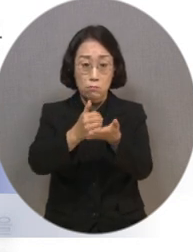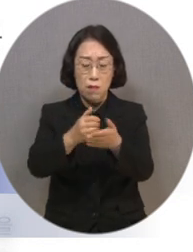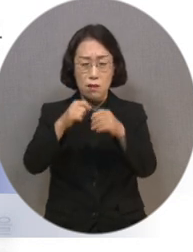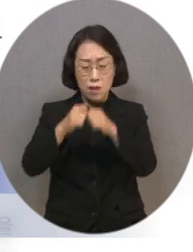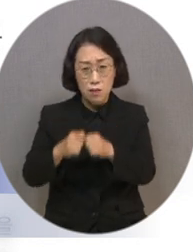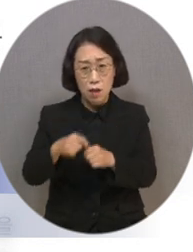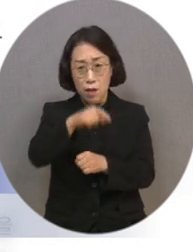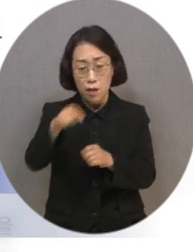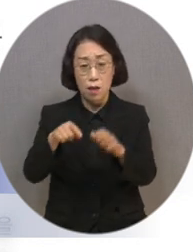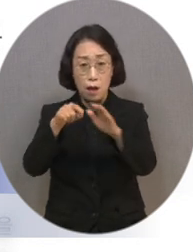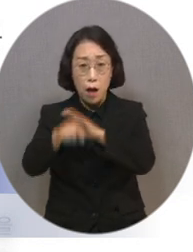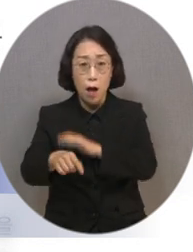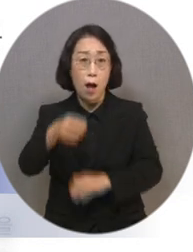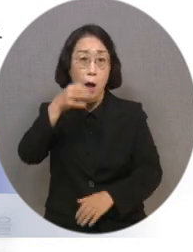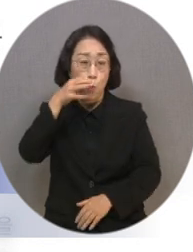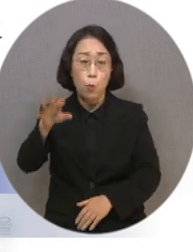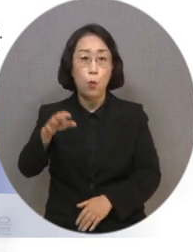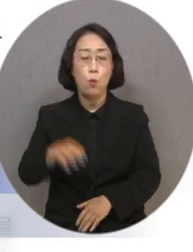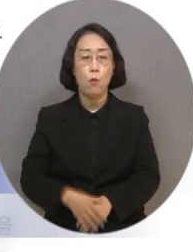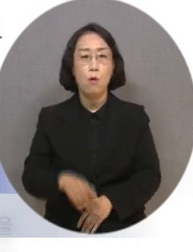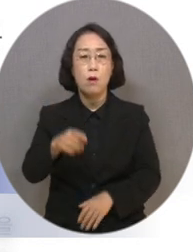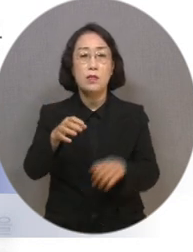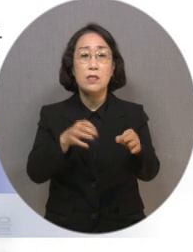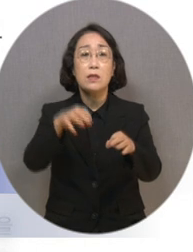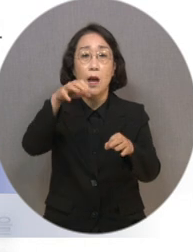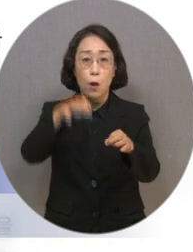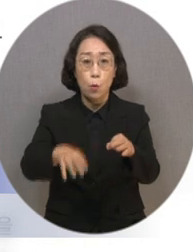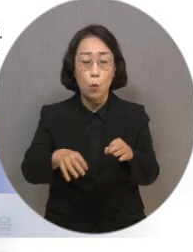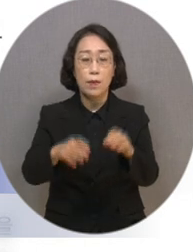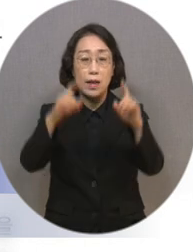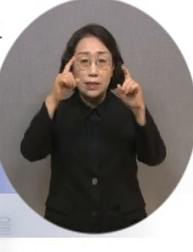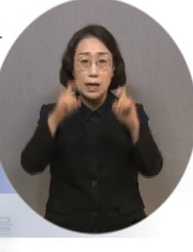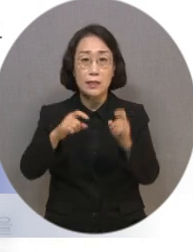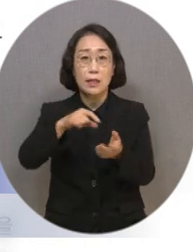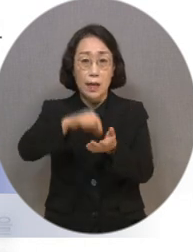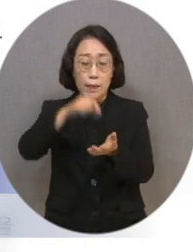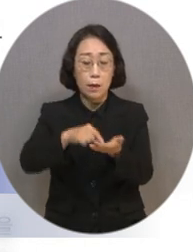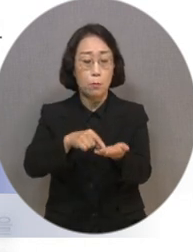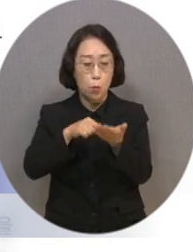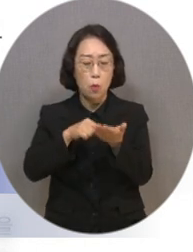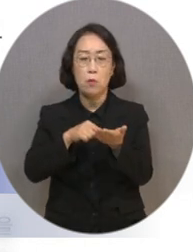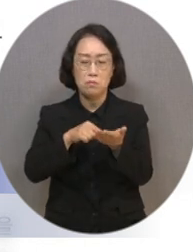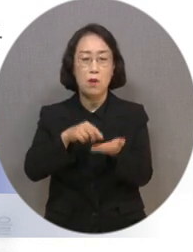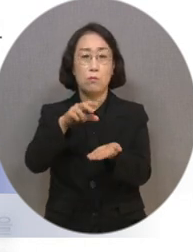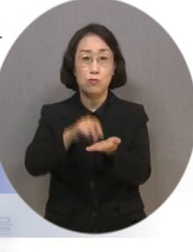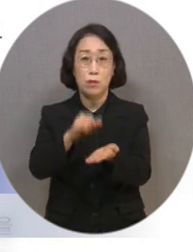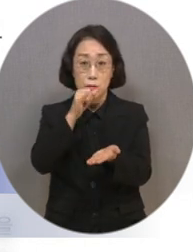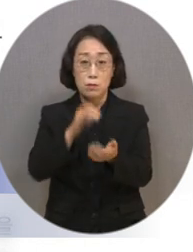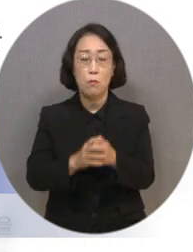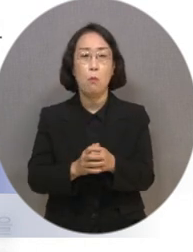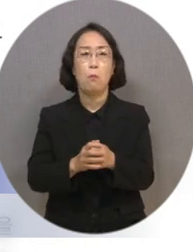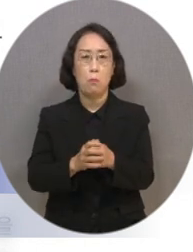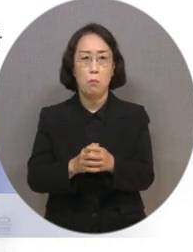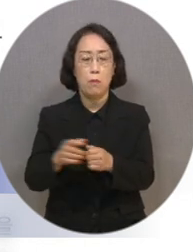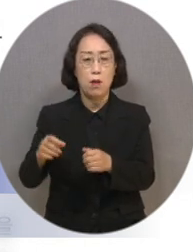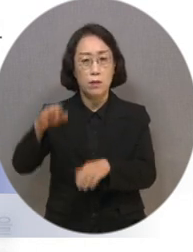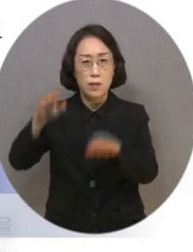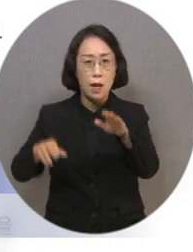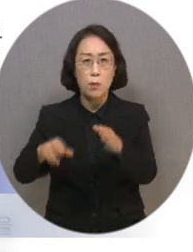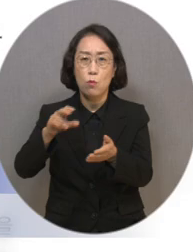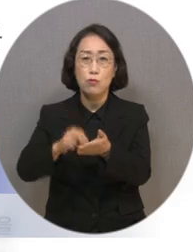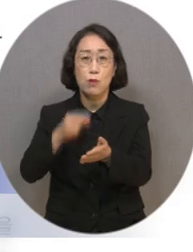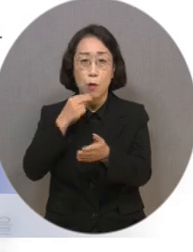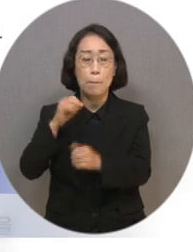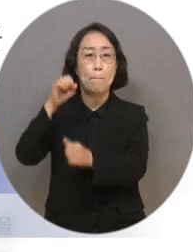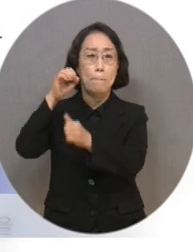현장 조사하지 않고 식당이 제출한 사진 자료만으로 통로의 협소 여부를 판단해 차별 진정